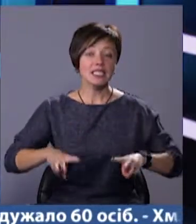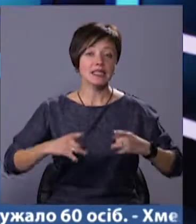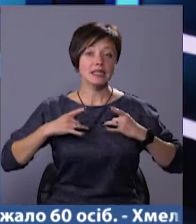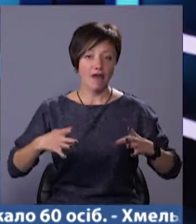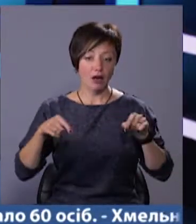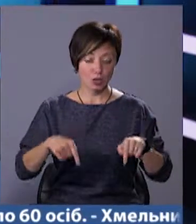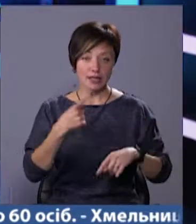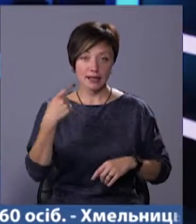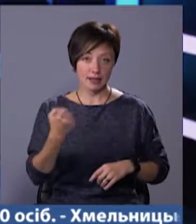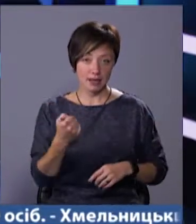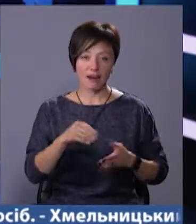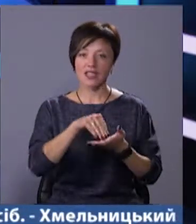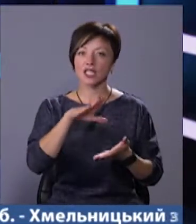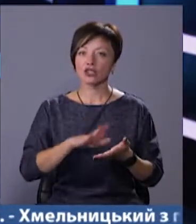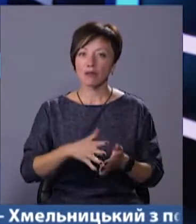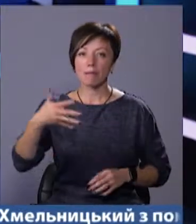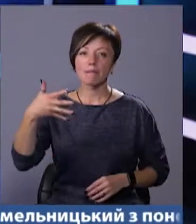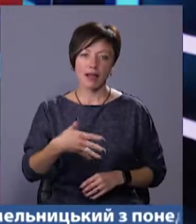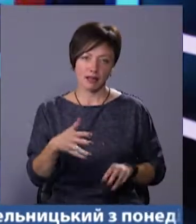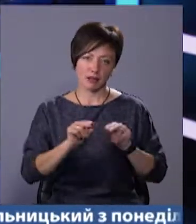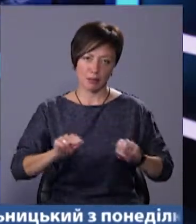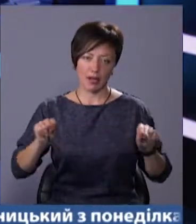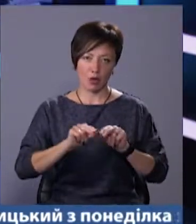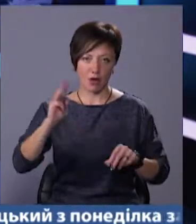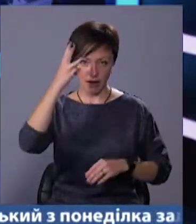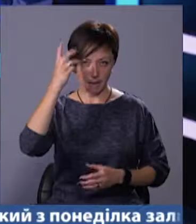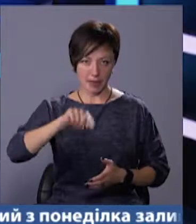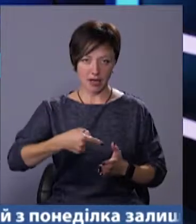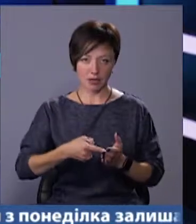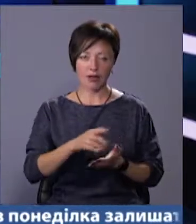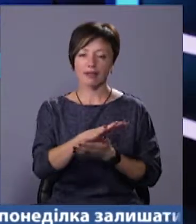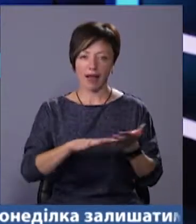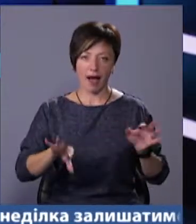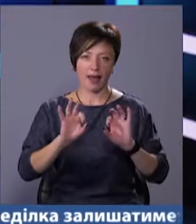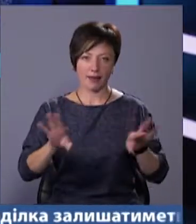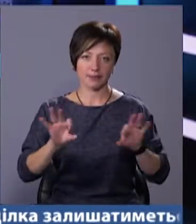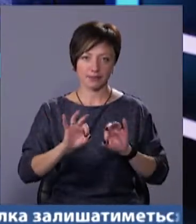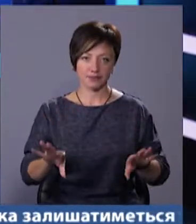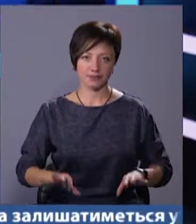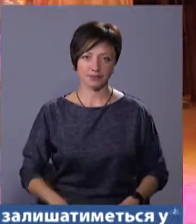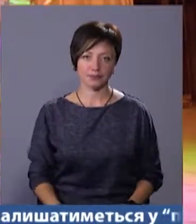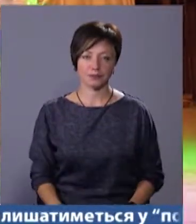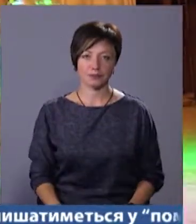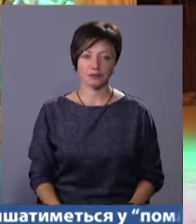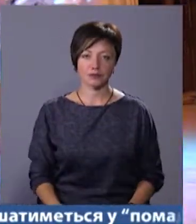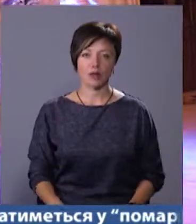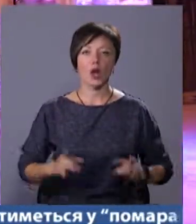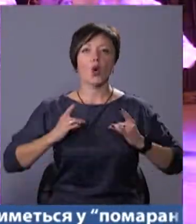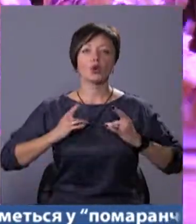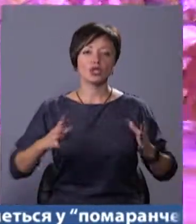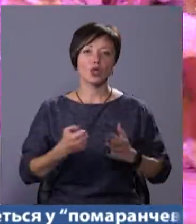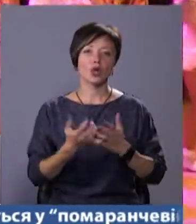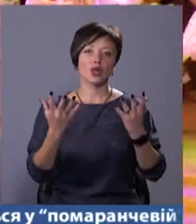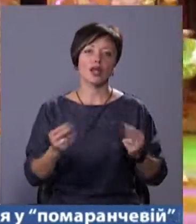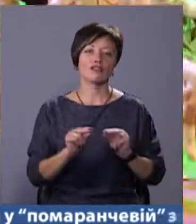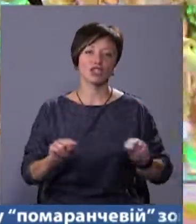цієї неділі відзначатимуть майже 5 тисяч освітян Хмельницького. Ірина Аріон – далі. Урочистості до Дня